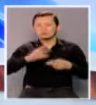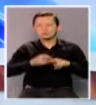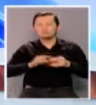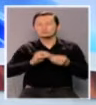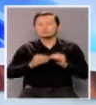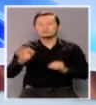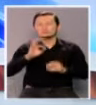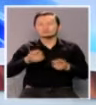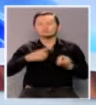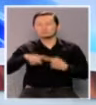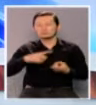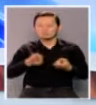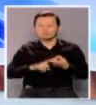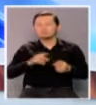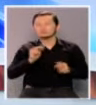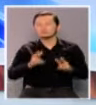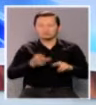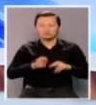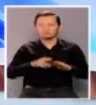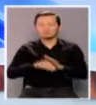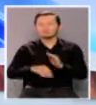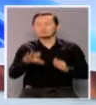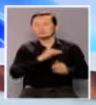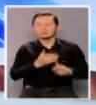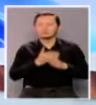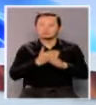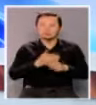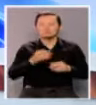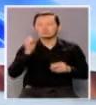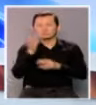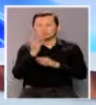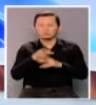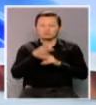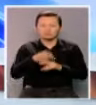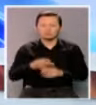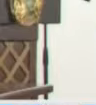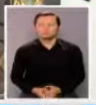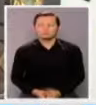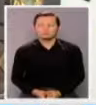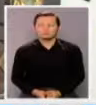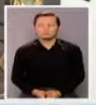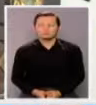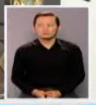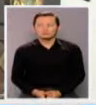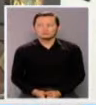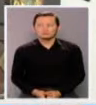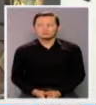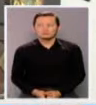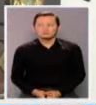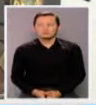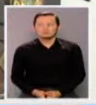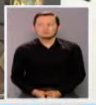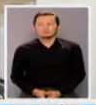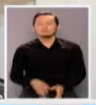проблемы объектов предпринимательства, как обеспечение системами сигнализации и видеонаблюдения. Были заслушаны